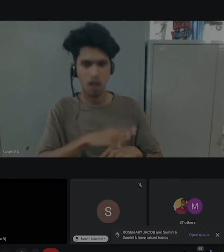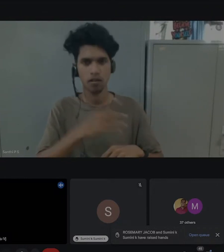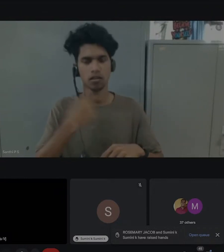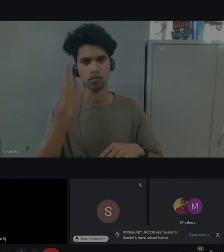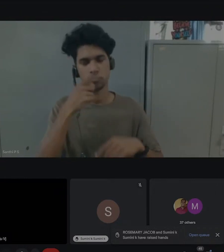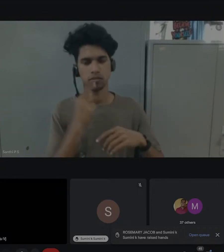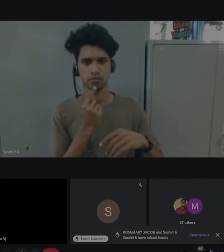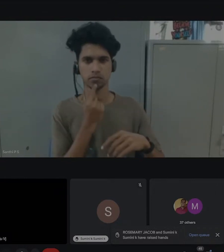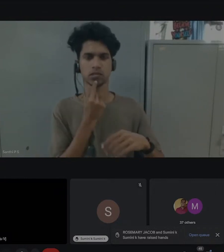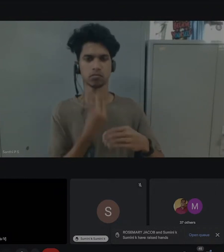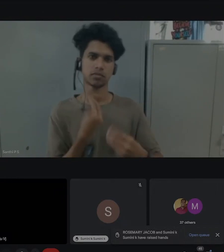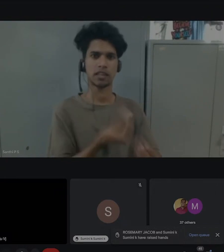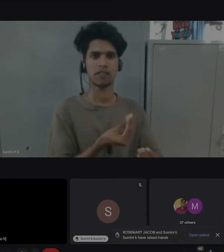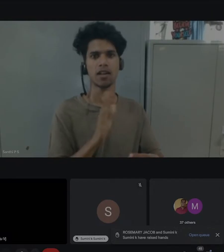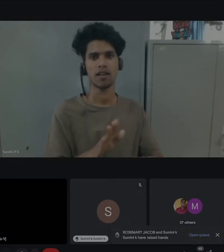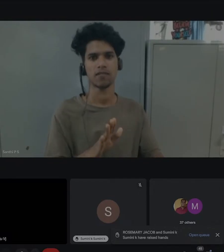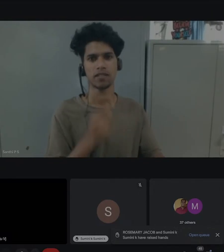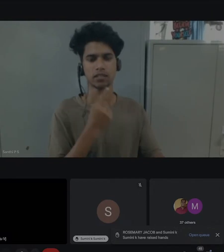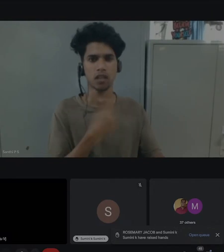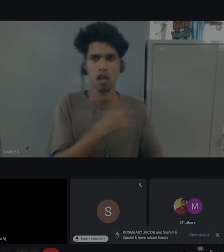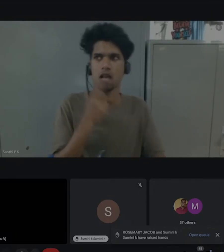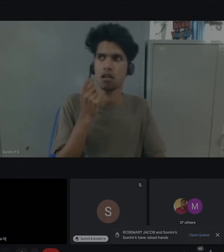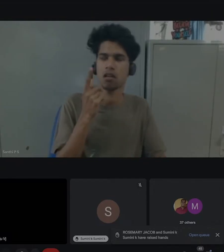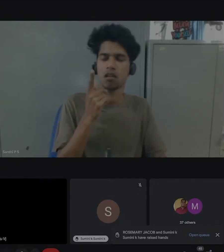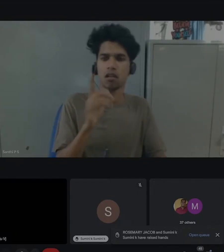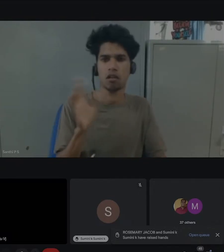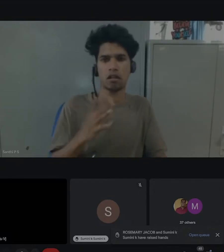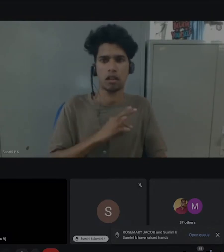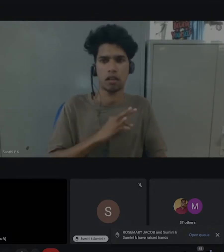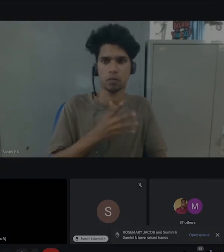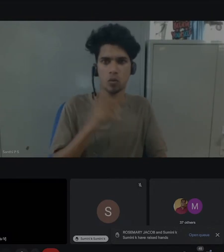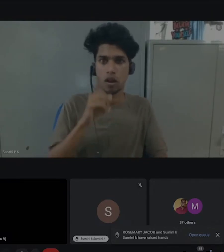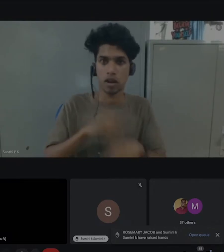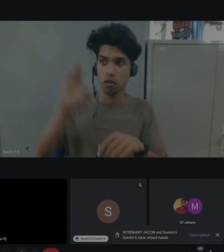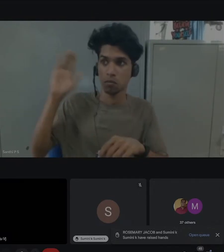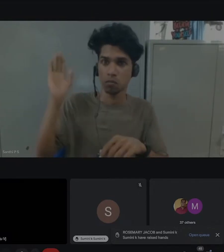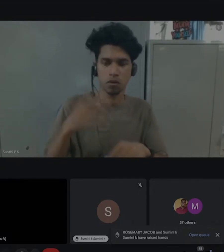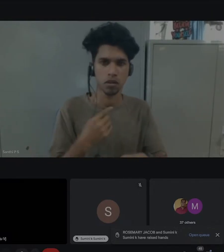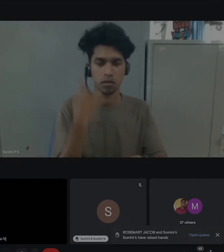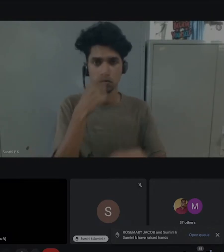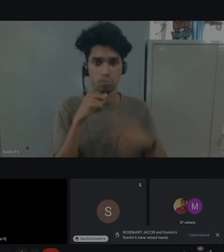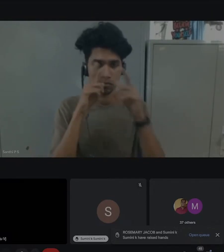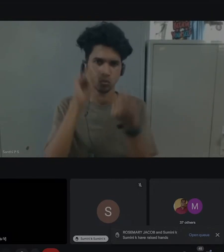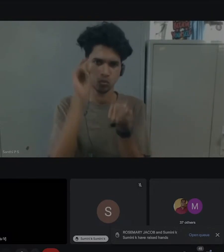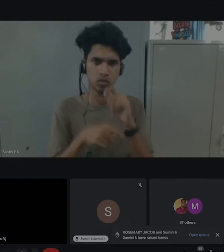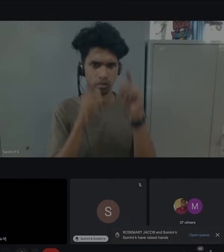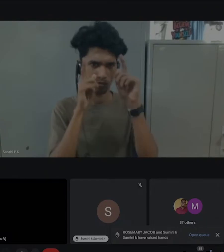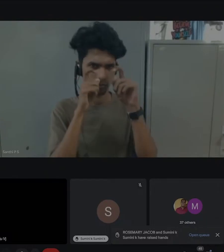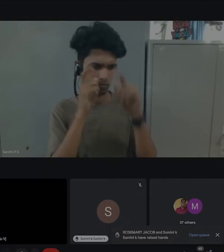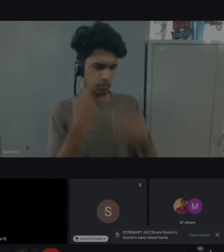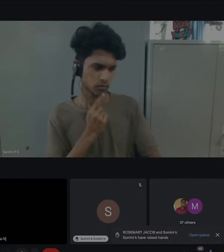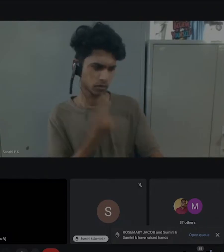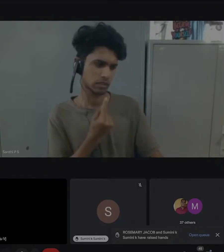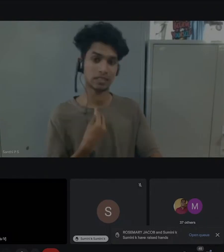മനസ്സിലാവും എനിക്ക് ഇഷ്ടപ്പെട്ടില്ല എന്ന് അവന് മനസ്സിലാവും. അപ്പൊ ഒരു തവണ അവ അടിക്കുള്ളൂ. അപ്പോഴേക്കും ഞാൻ എനിക്ക് ഇഷ്ടമല്ല എന്നുള്ള മുഖഭാവം ഞാൻ എടുക്കും. അപ്പൊ അവൻ